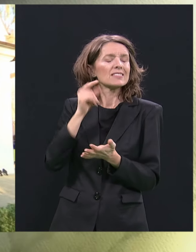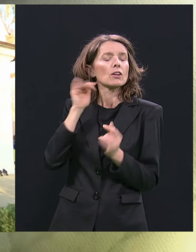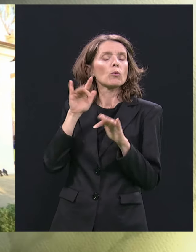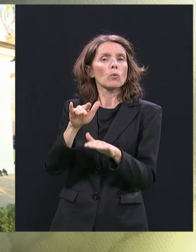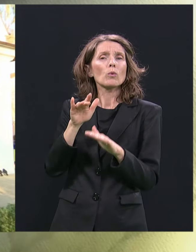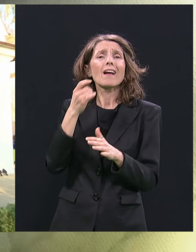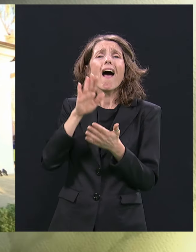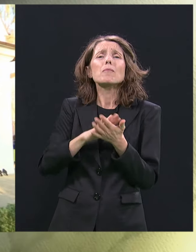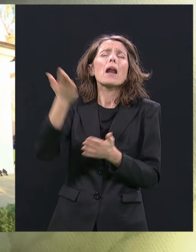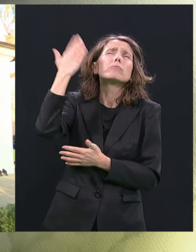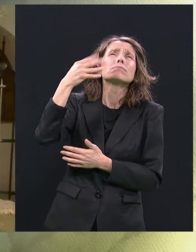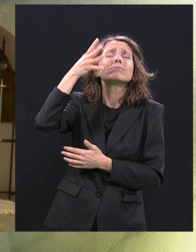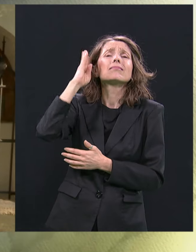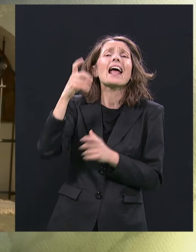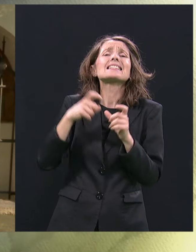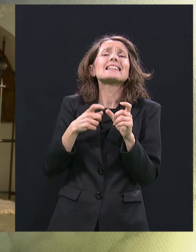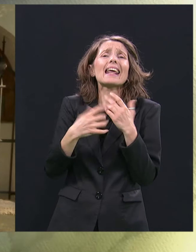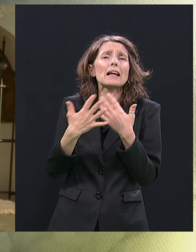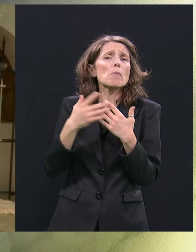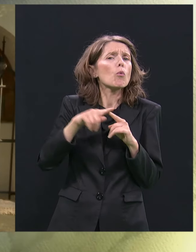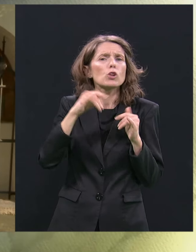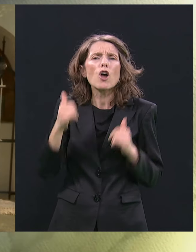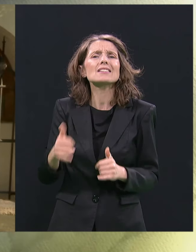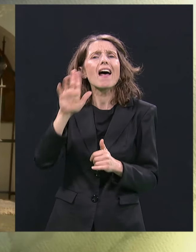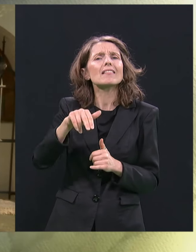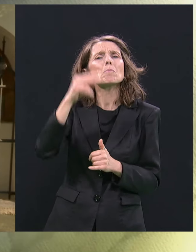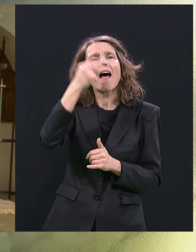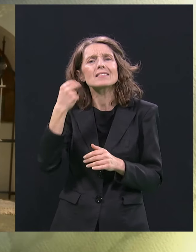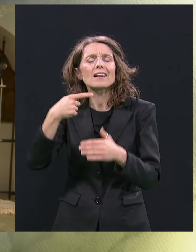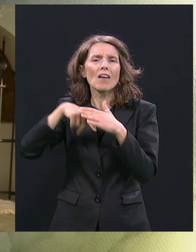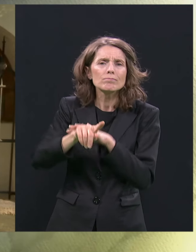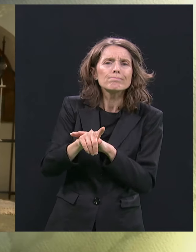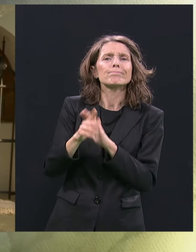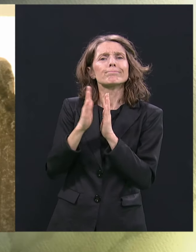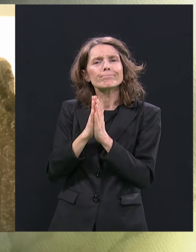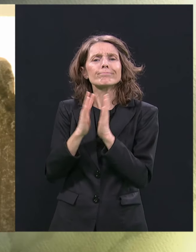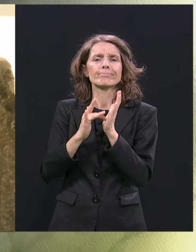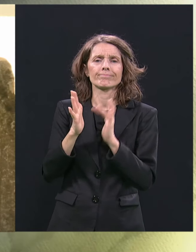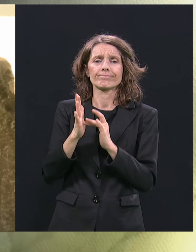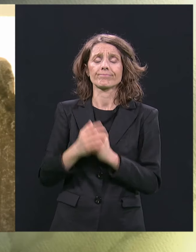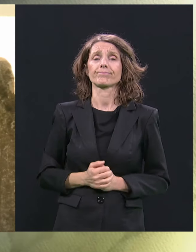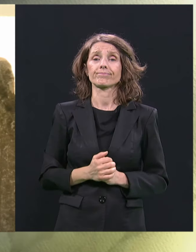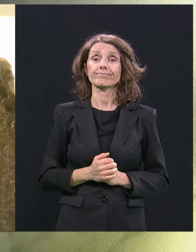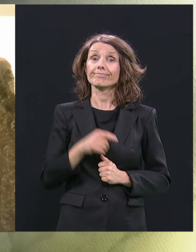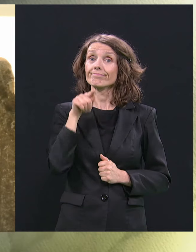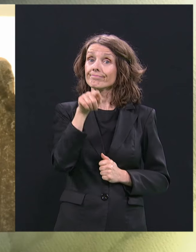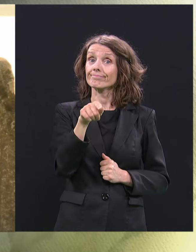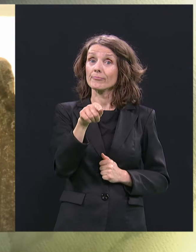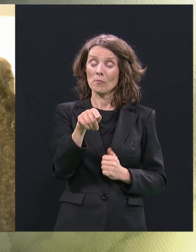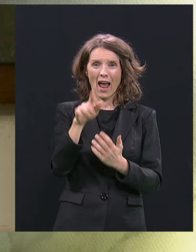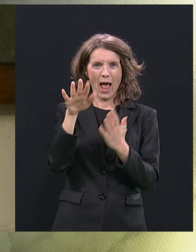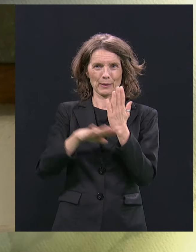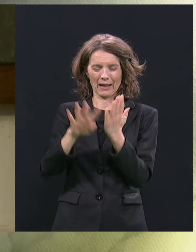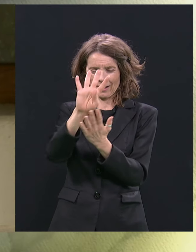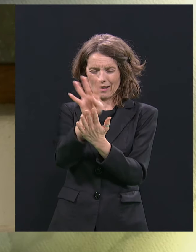egzistira bogoslužbeni život na ovom mestu. Poput Teslinih krugova, među godovima izranjaju lica. Nimalo